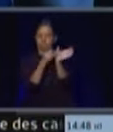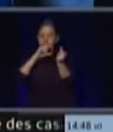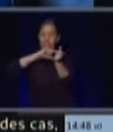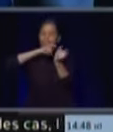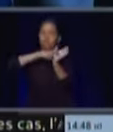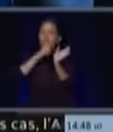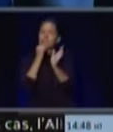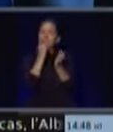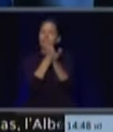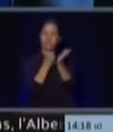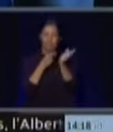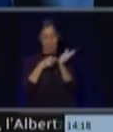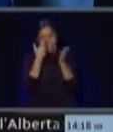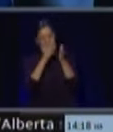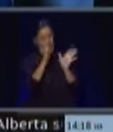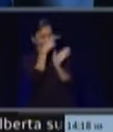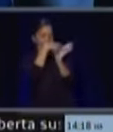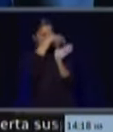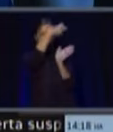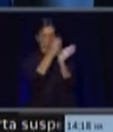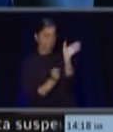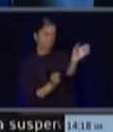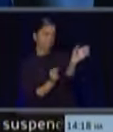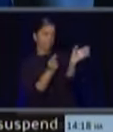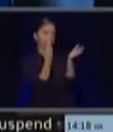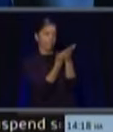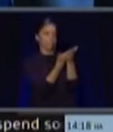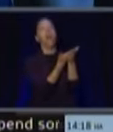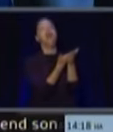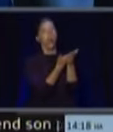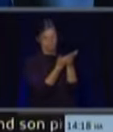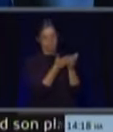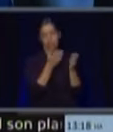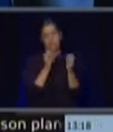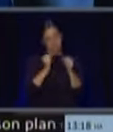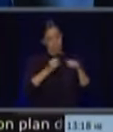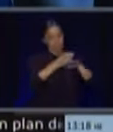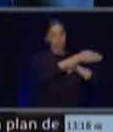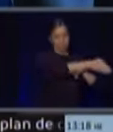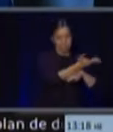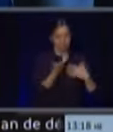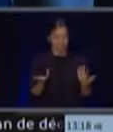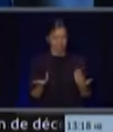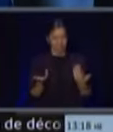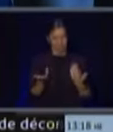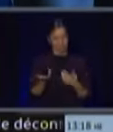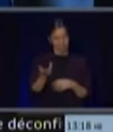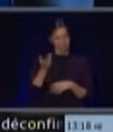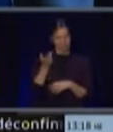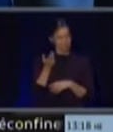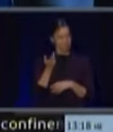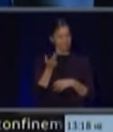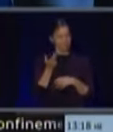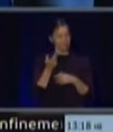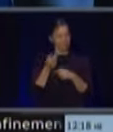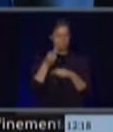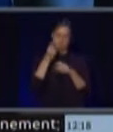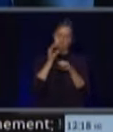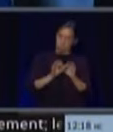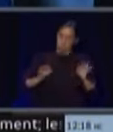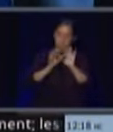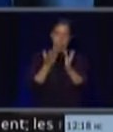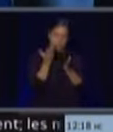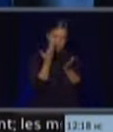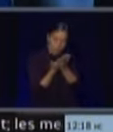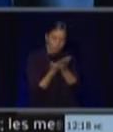établissements. C'est une décision qui a été mûrement réfléchie. On va suivre la situation de très, très